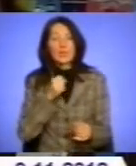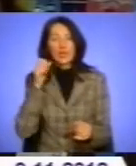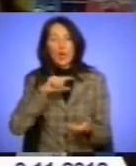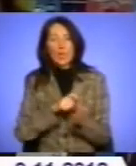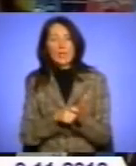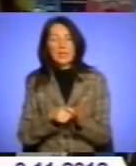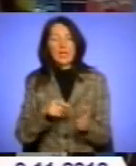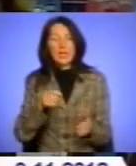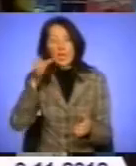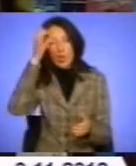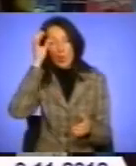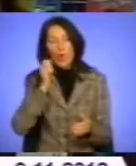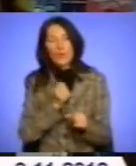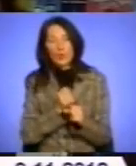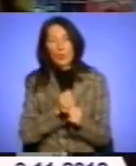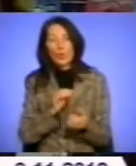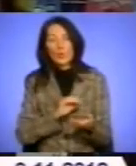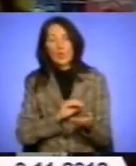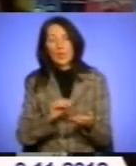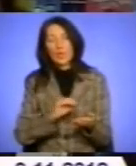роботи, трактати, реферати.